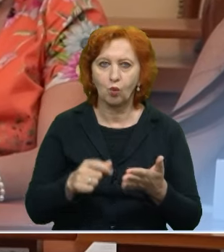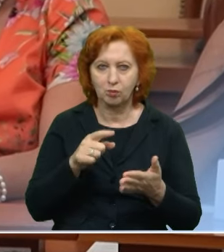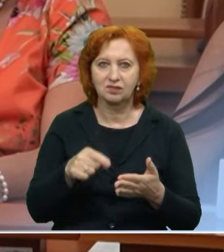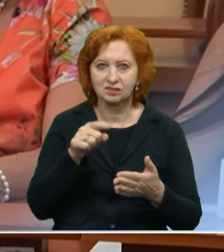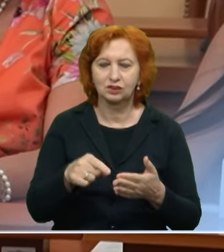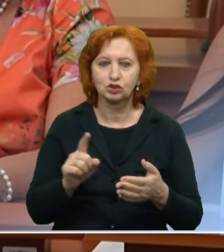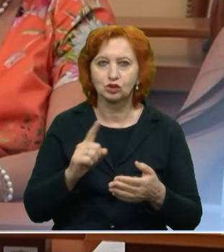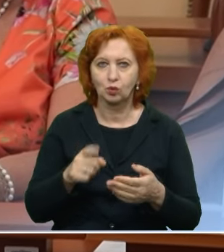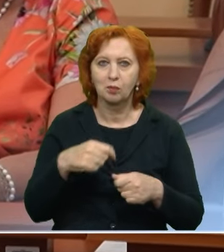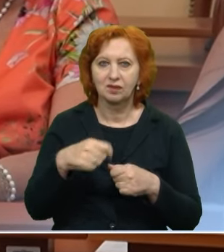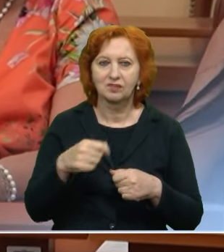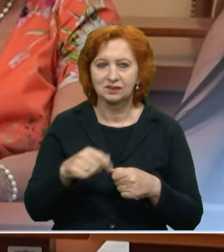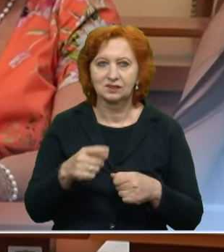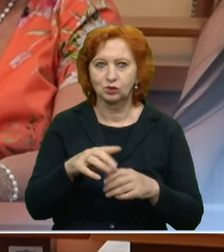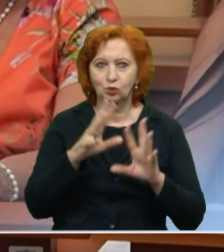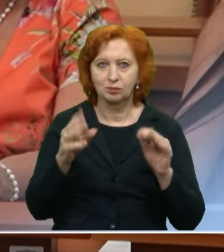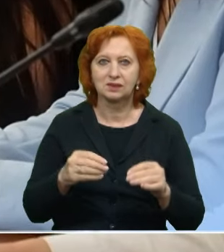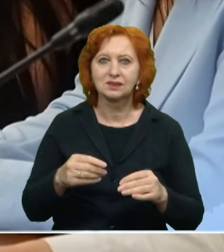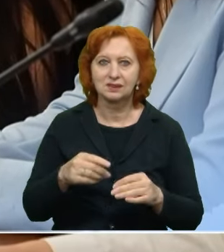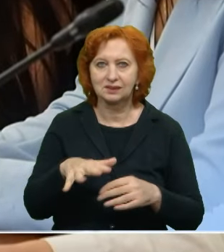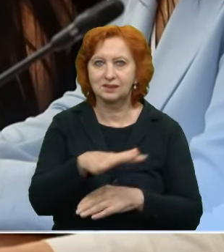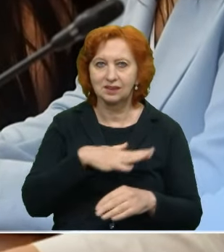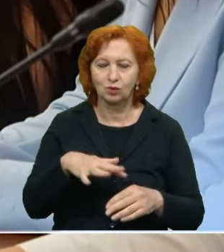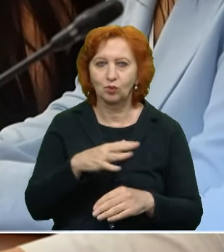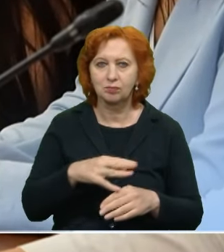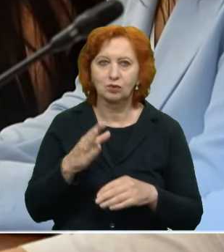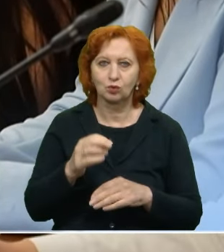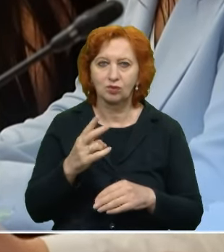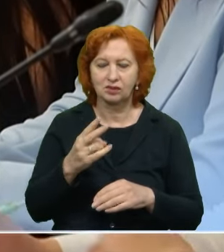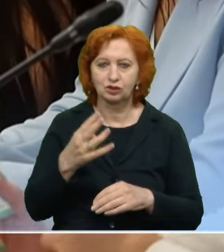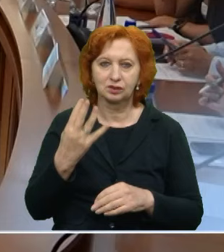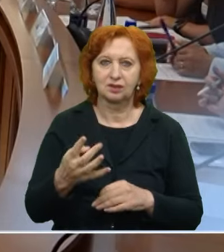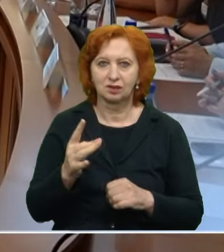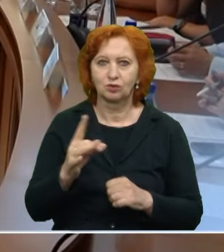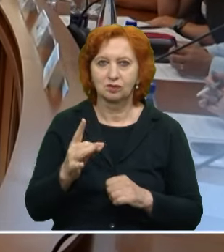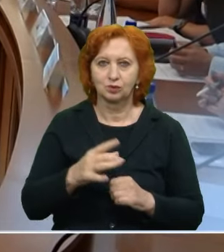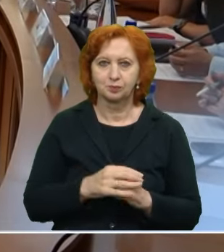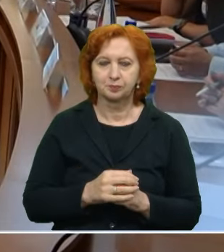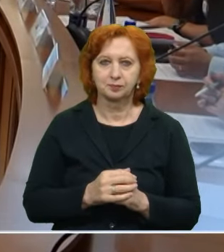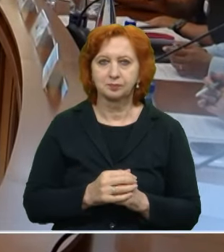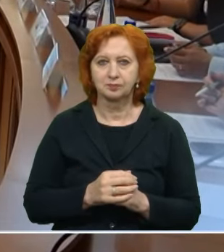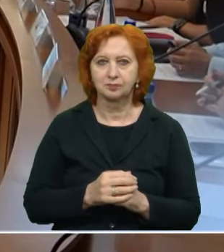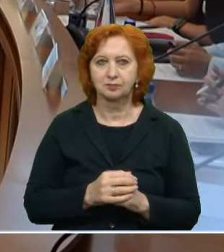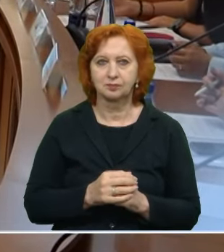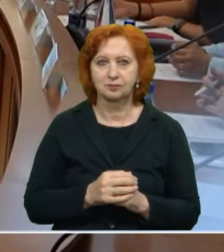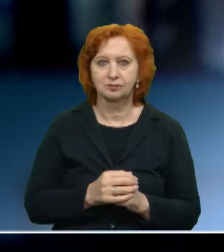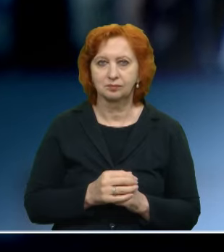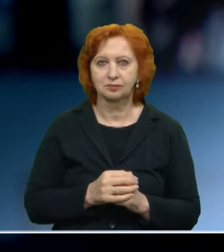регламентирующих компенсационное озеленение территорий. Ольга Молчанова, Богдан Дмитриев, Дон-24, Ростов-на-Дону.